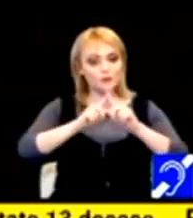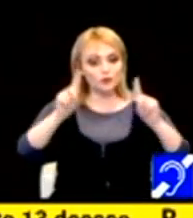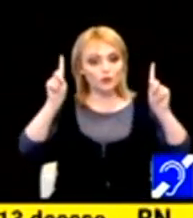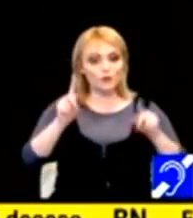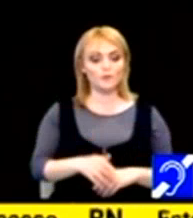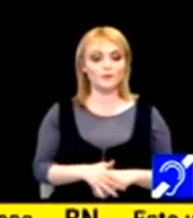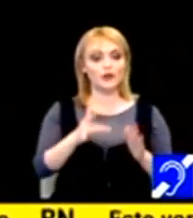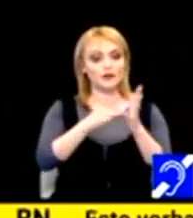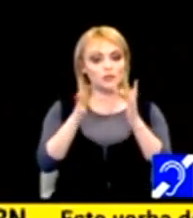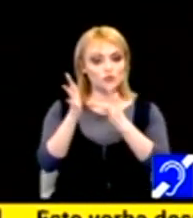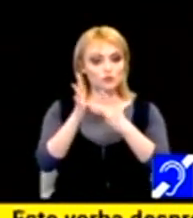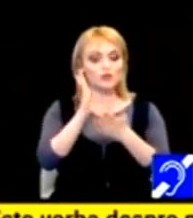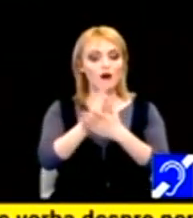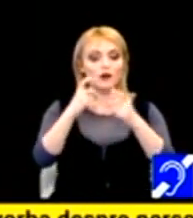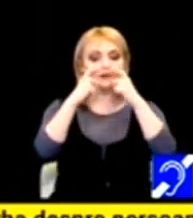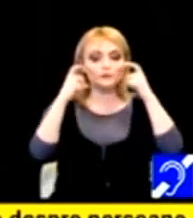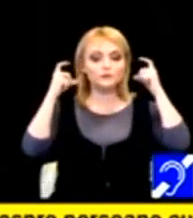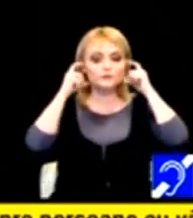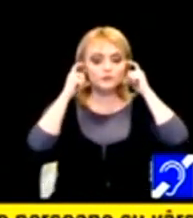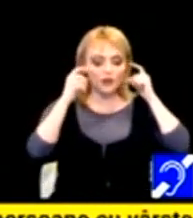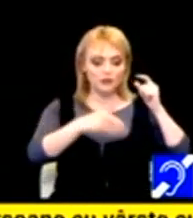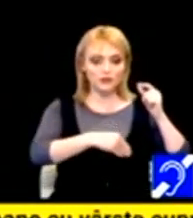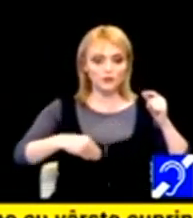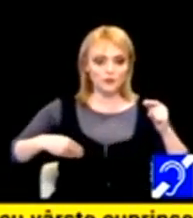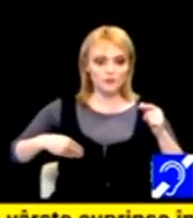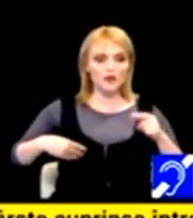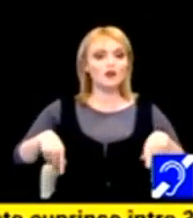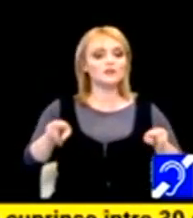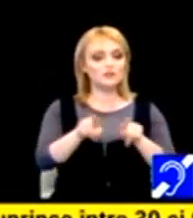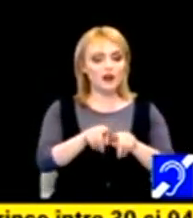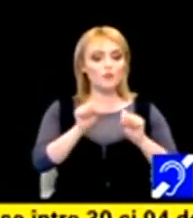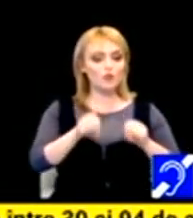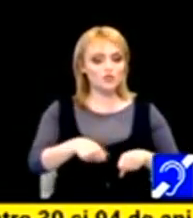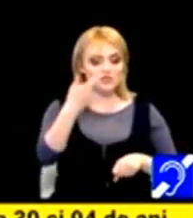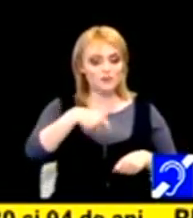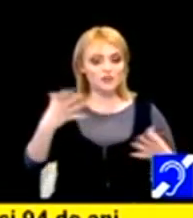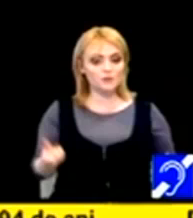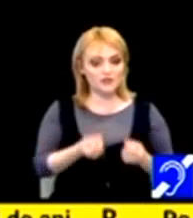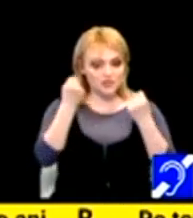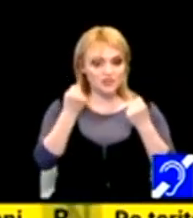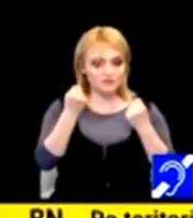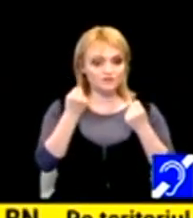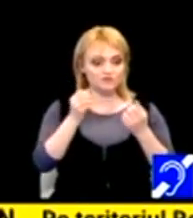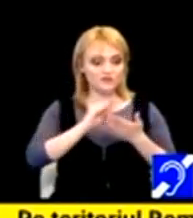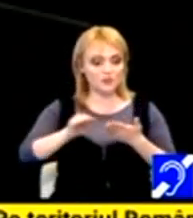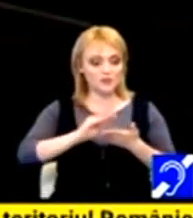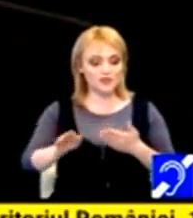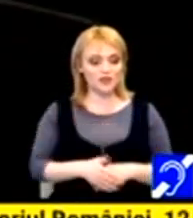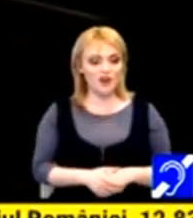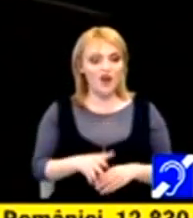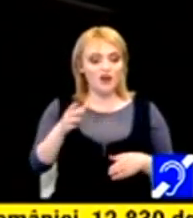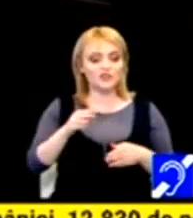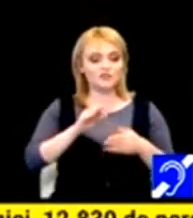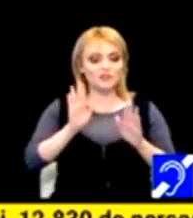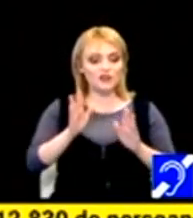Iisus, poartă masca sanitară și apar scrise cuvintele: astfel vă salvați. Inițiativa aparține unui grup de brazilieni uniți pentru a